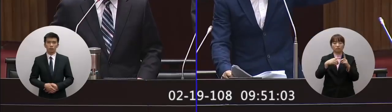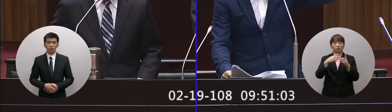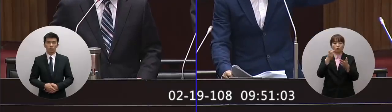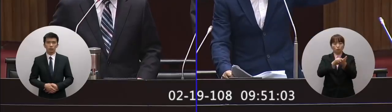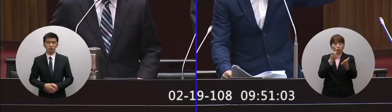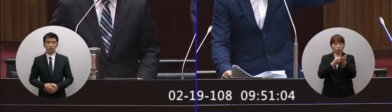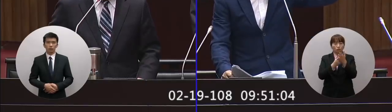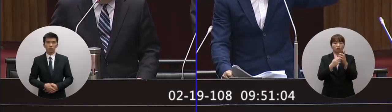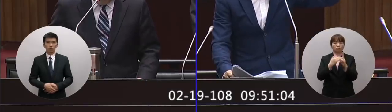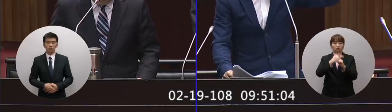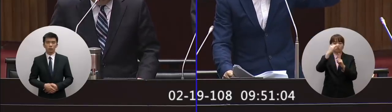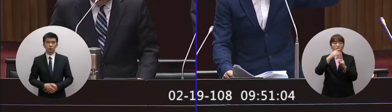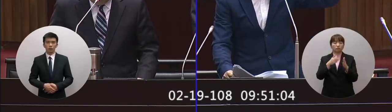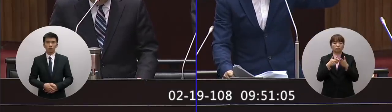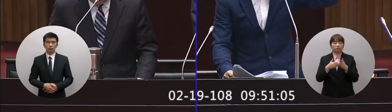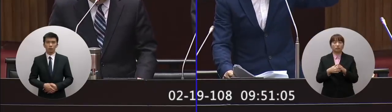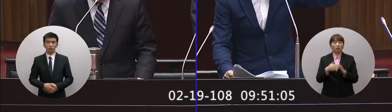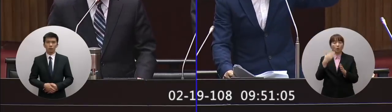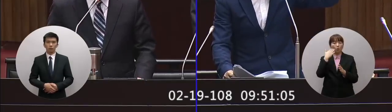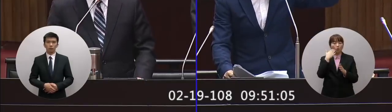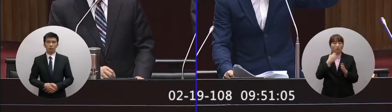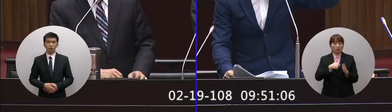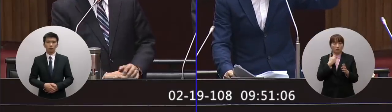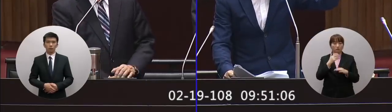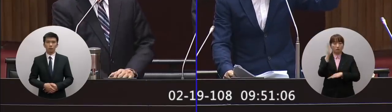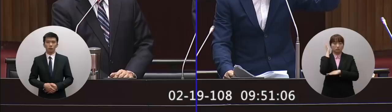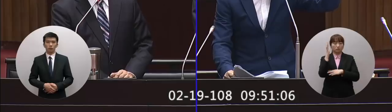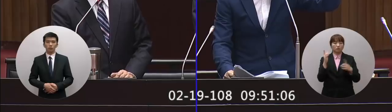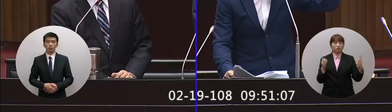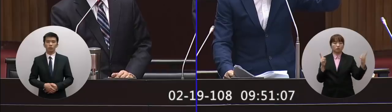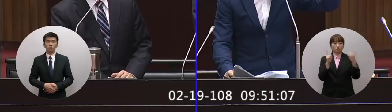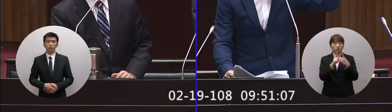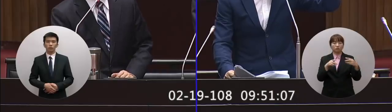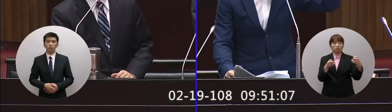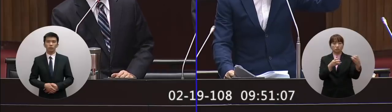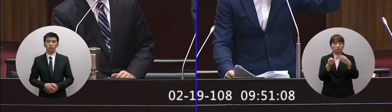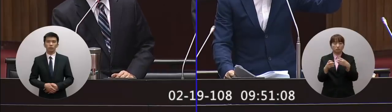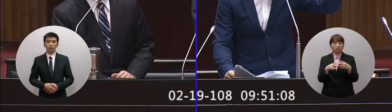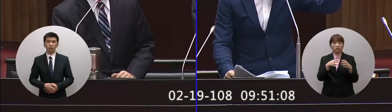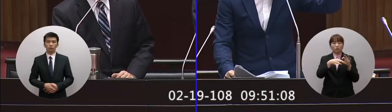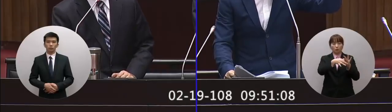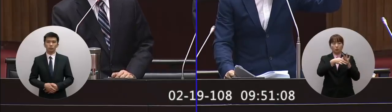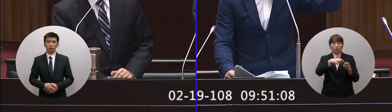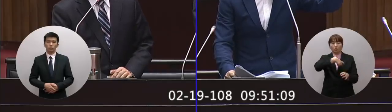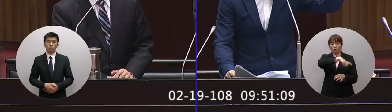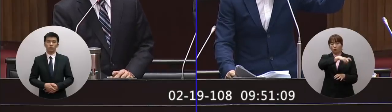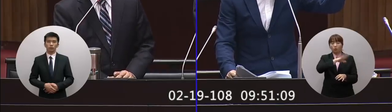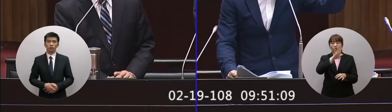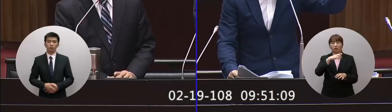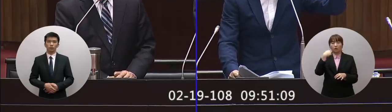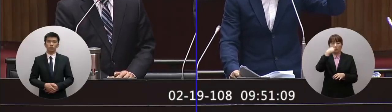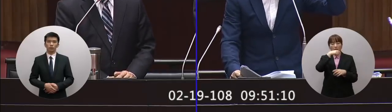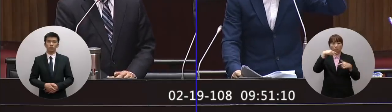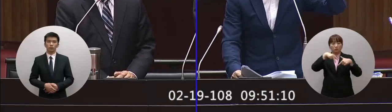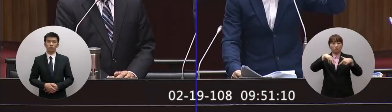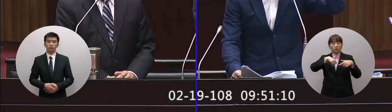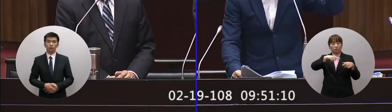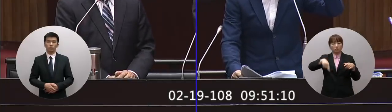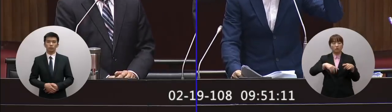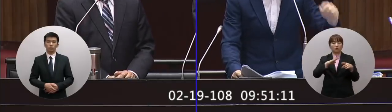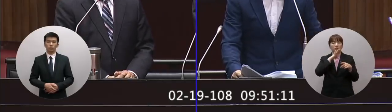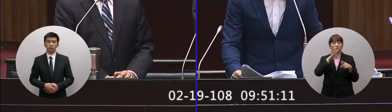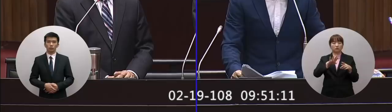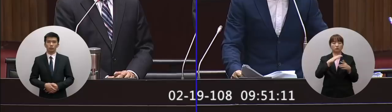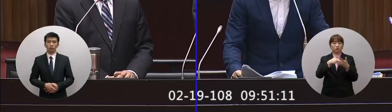高。好，我相信两岸如果政治协商，其他影响两岸的关系、台湾的定位，这一定是宪